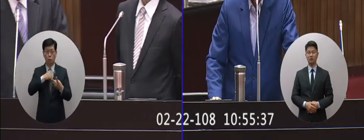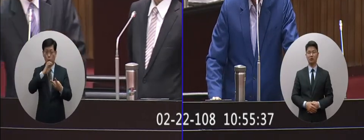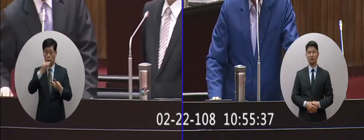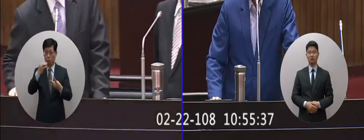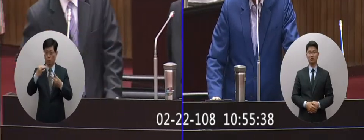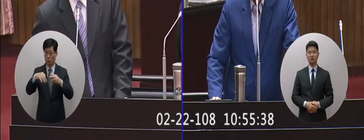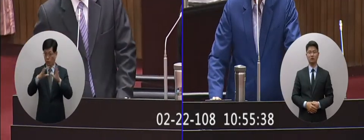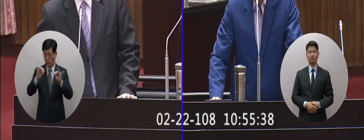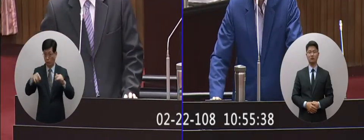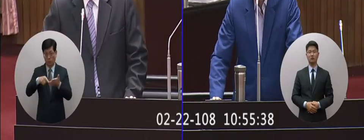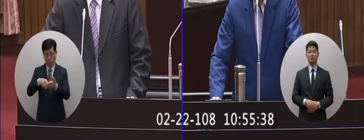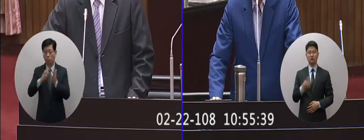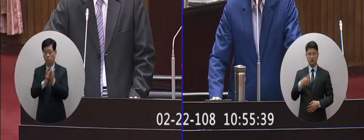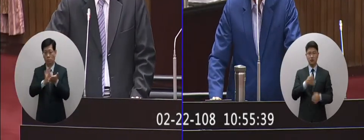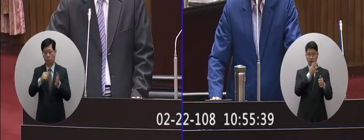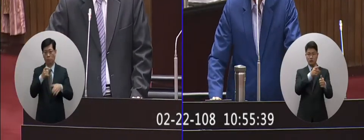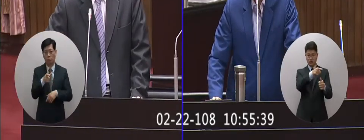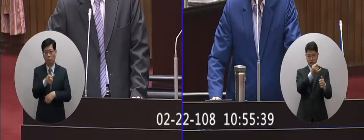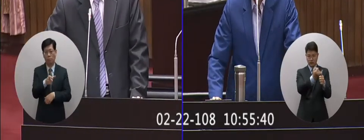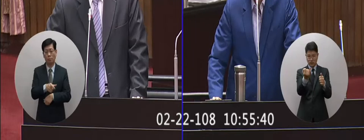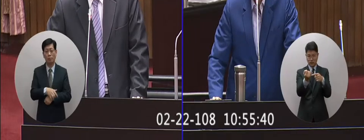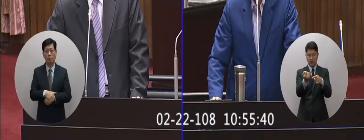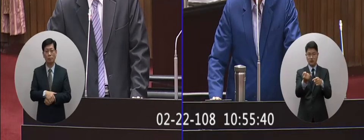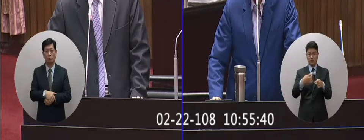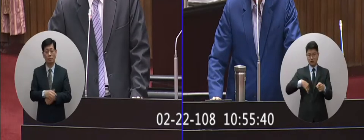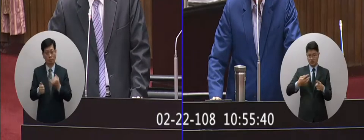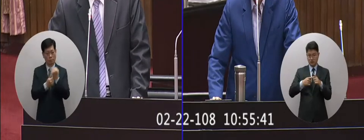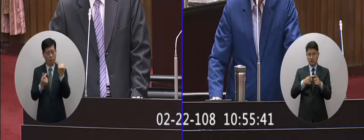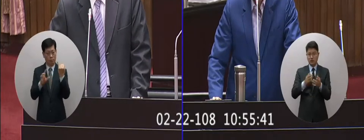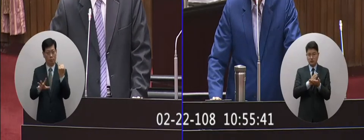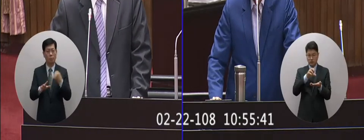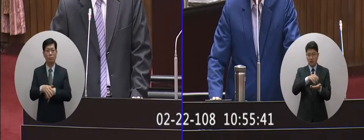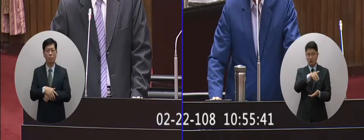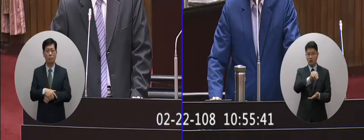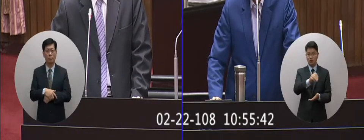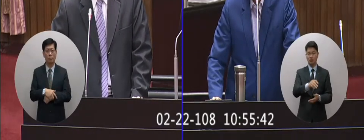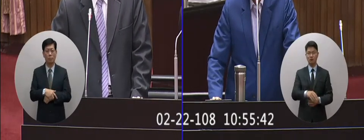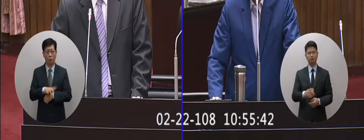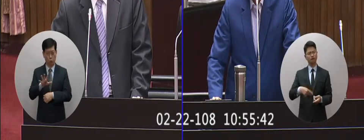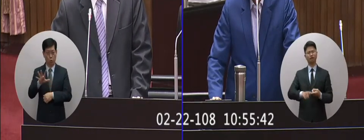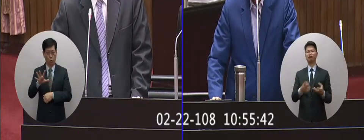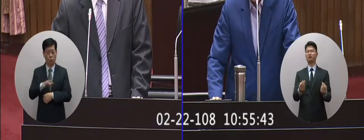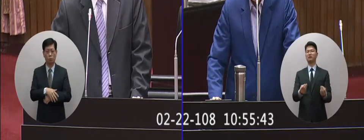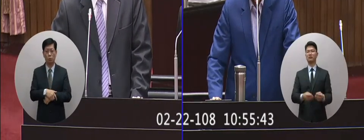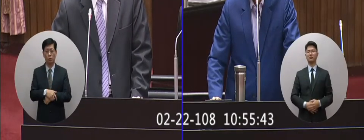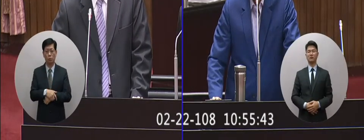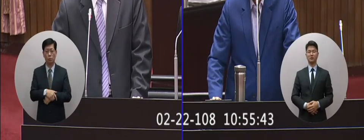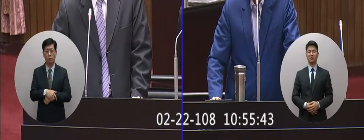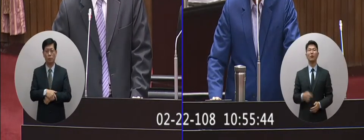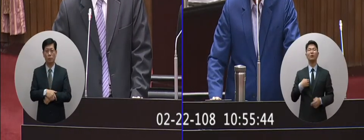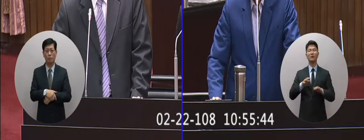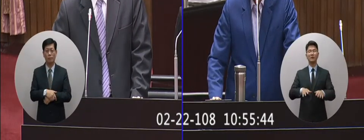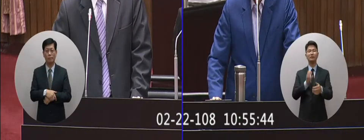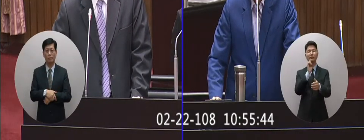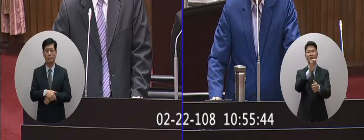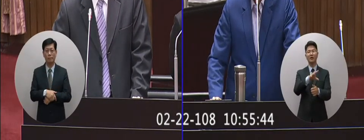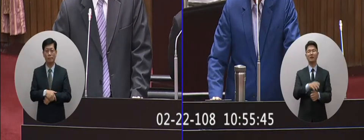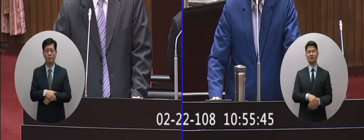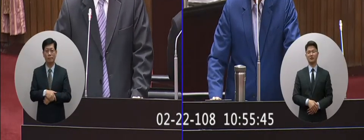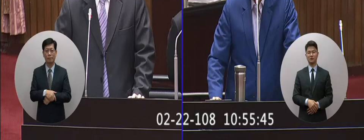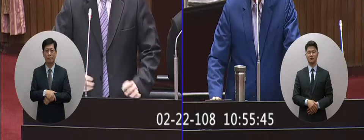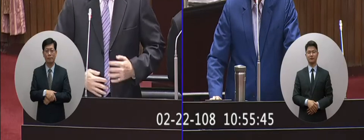报，我都用自然人凭证。 请教尊夫人有没有自然人凭证？ 我太太也有， 应该没有吧？ 有，她有。 我跟你讲院